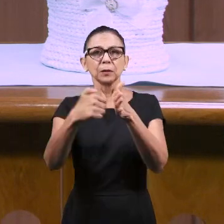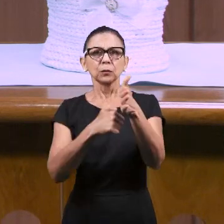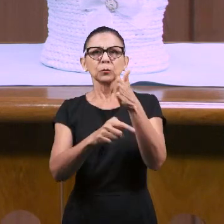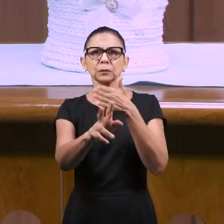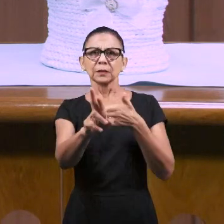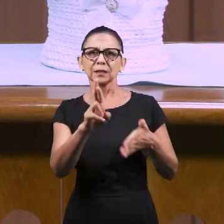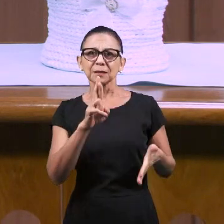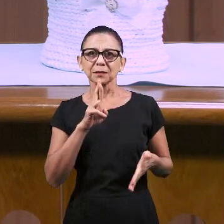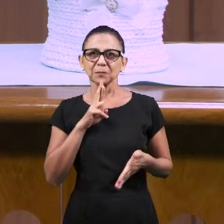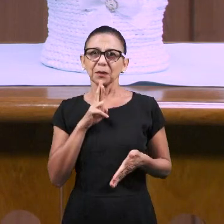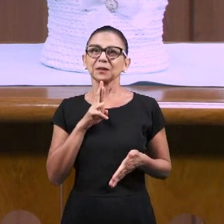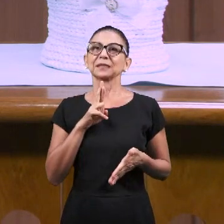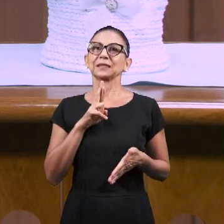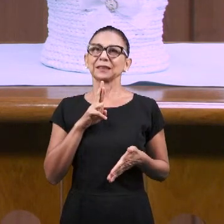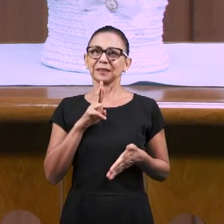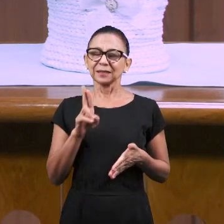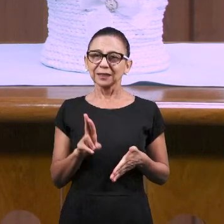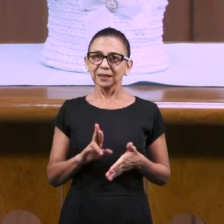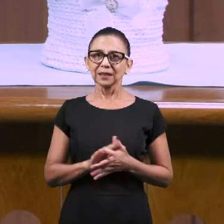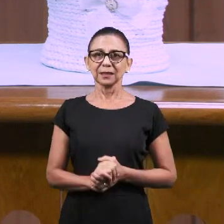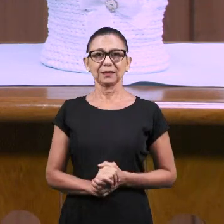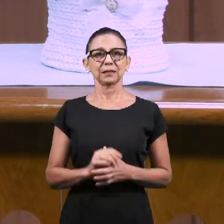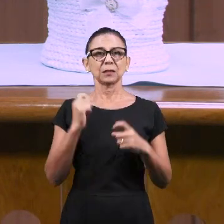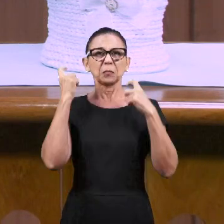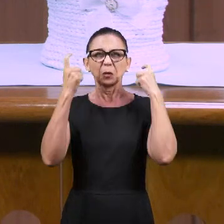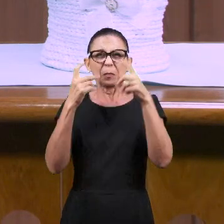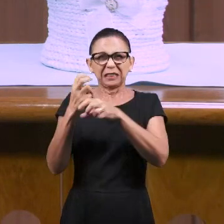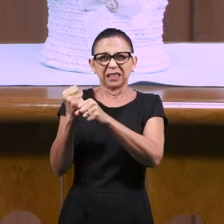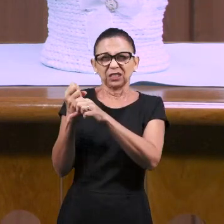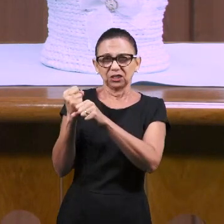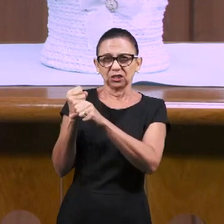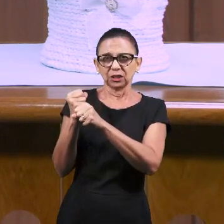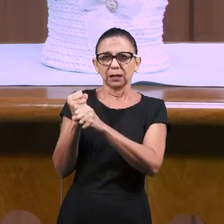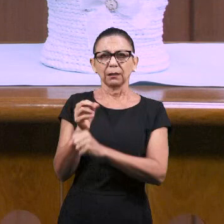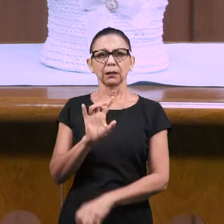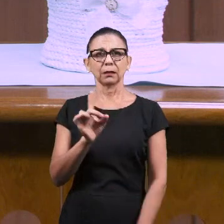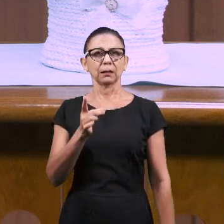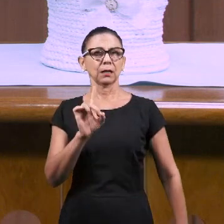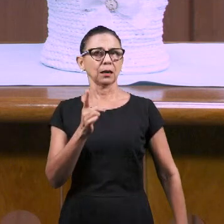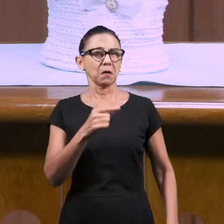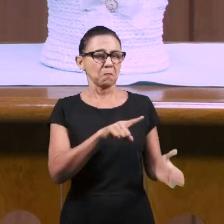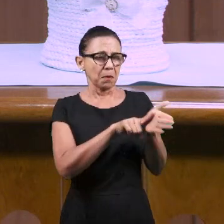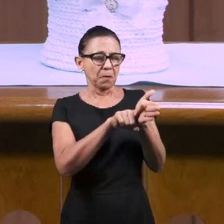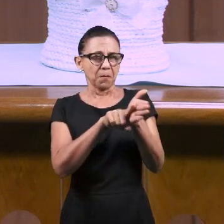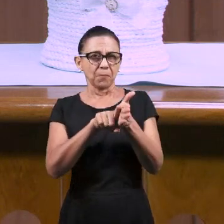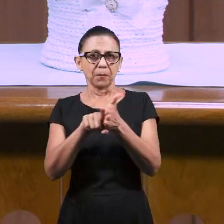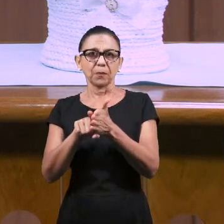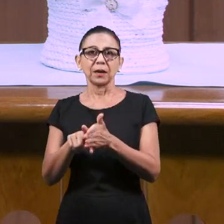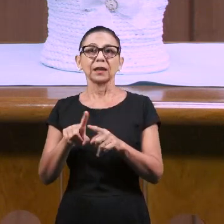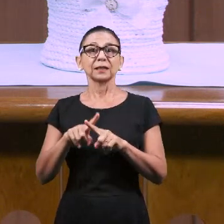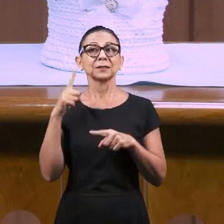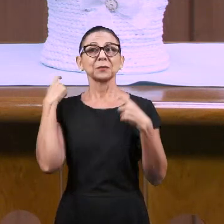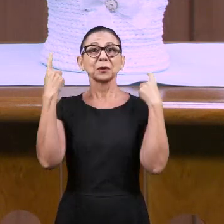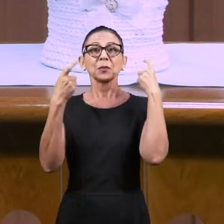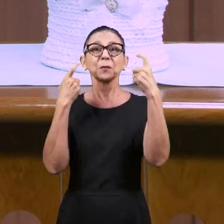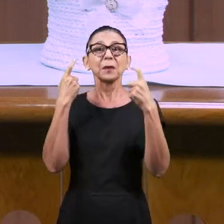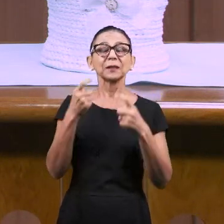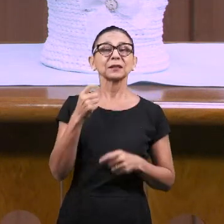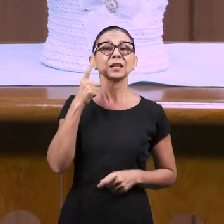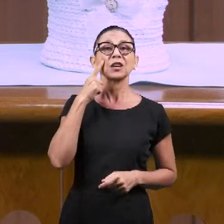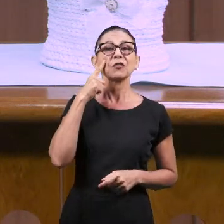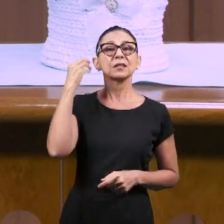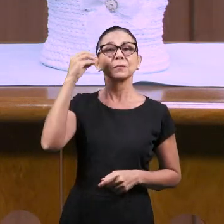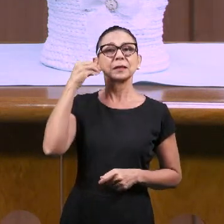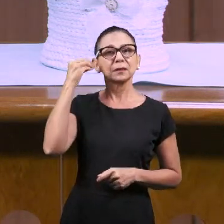questions et donner les réponses, ceux-là, ils ne sont pas préoccupés avec des nombres. Ils sont en train de répondre, ils sont en train de voir